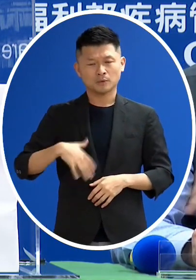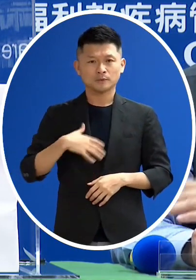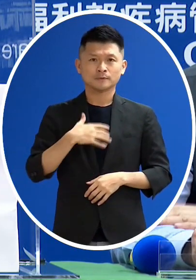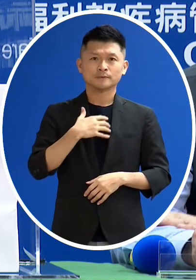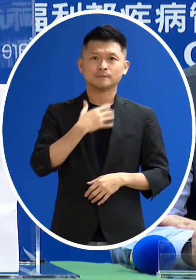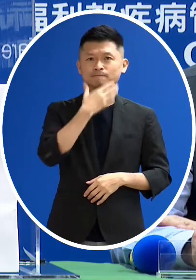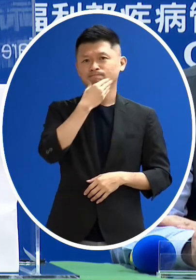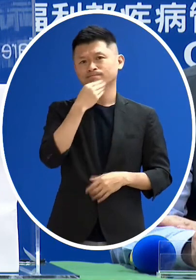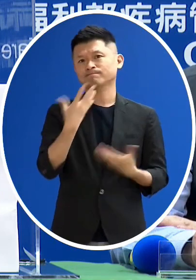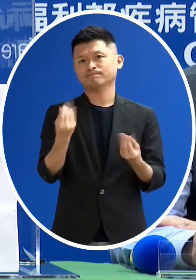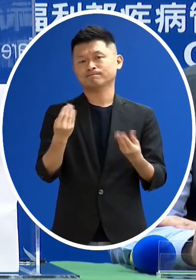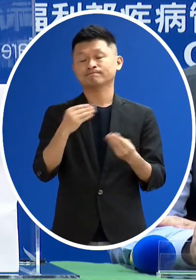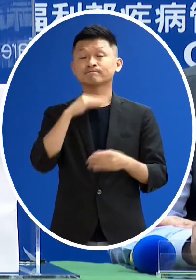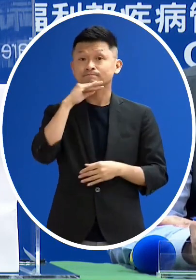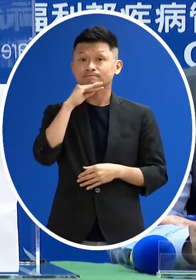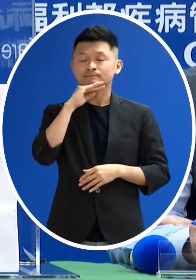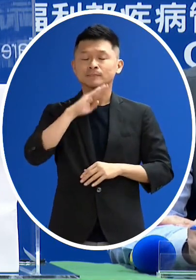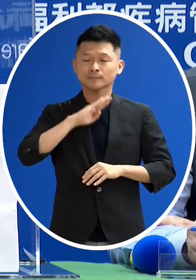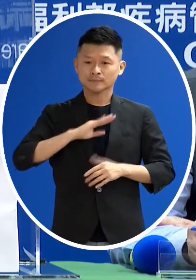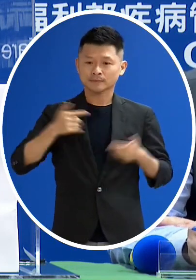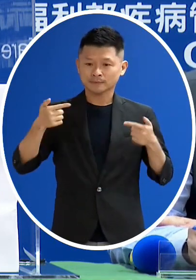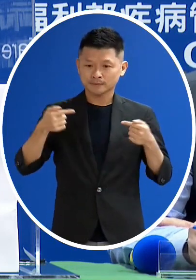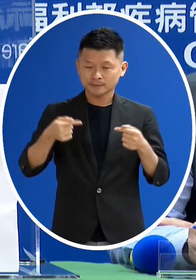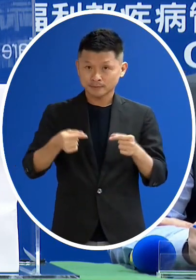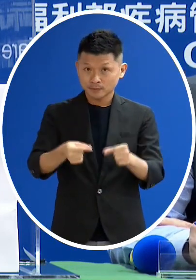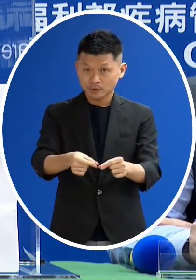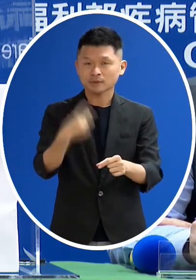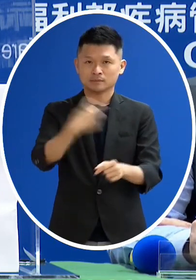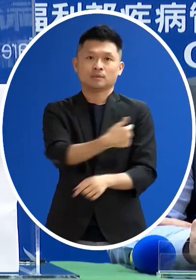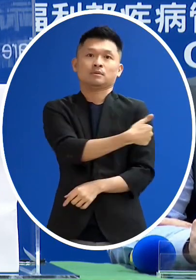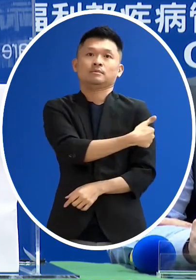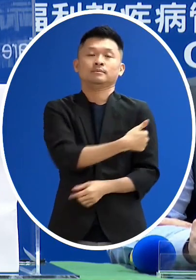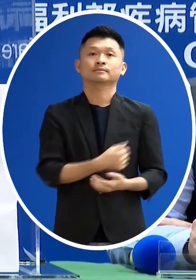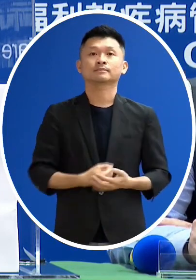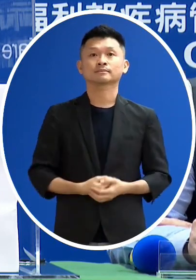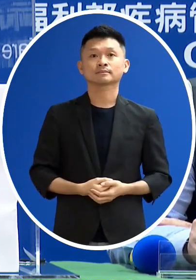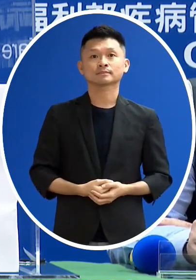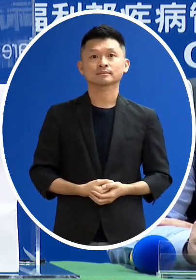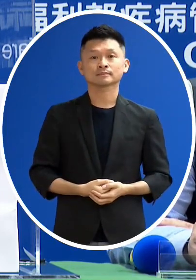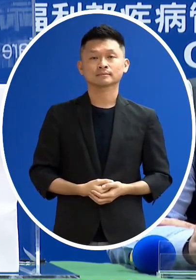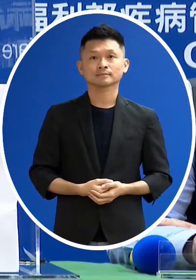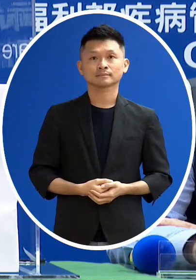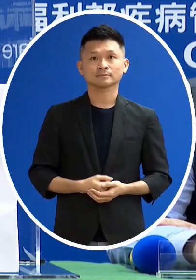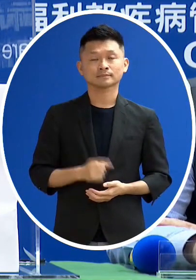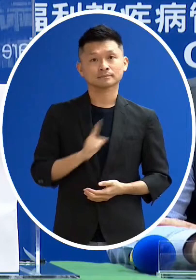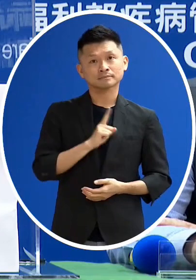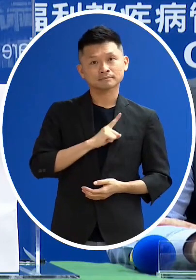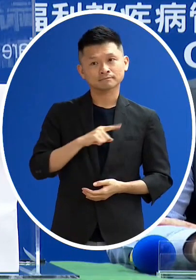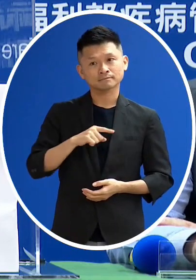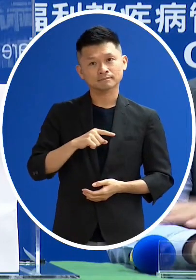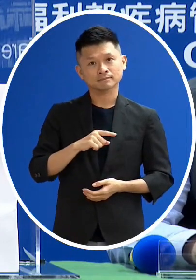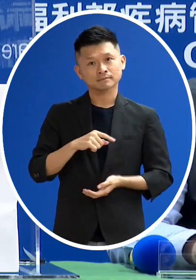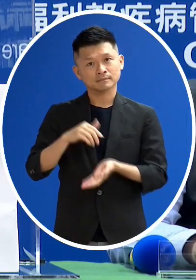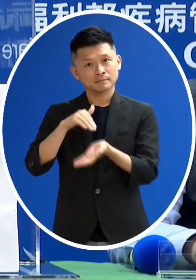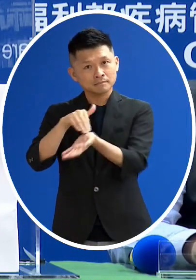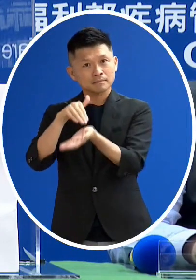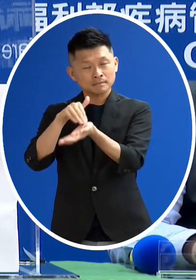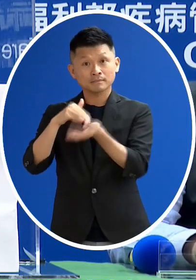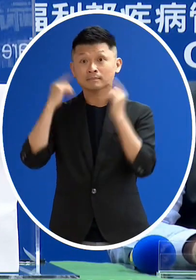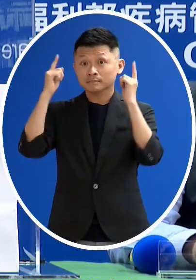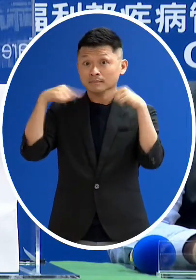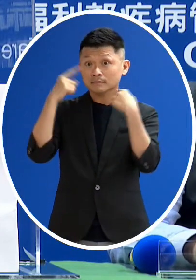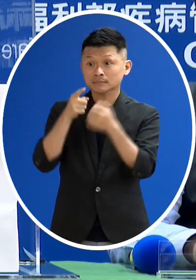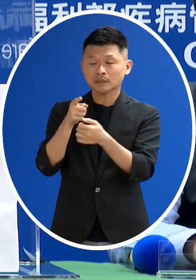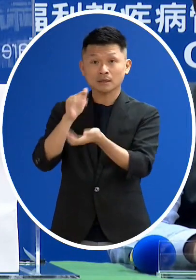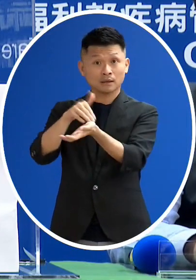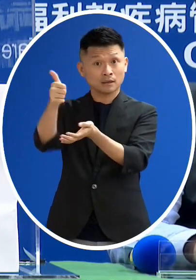定的时候再接种。那可能要请教自己的他自己在经常看病的医师。然后